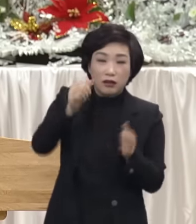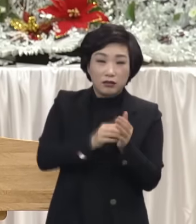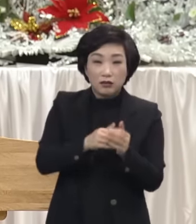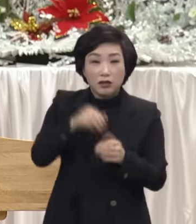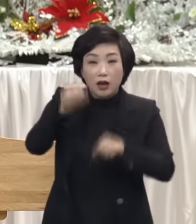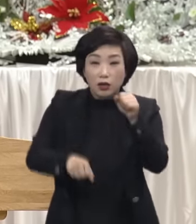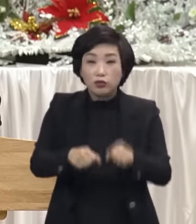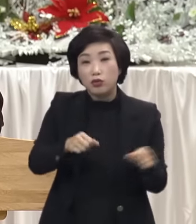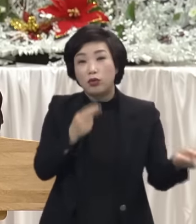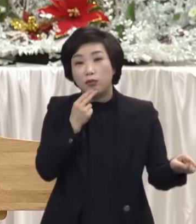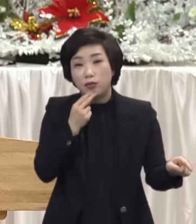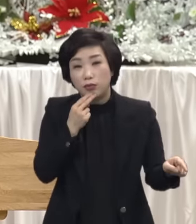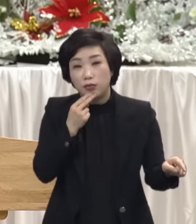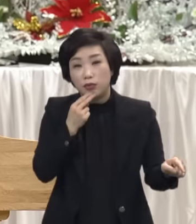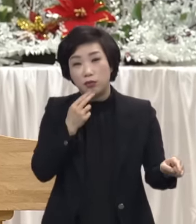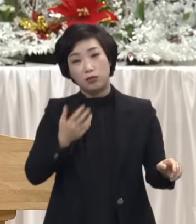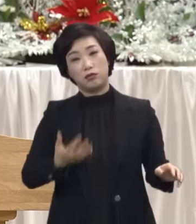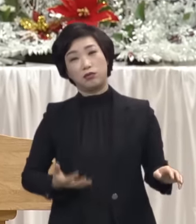모른다.